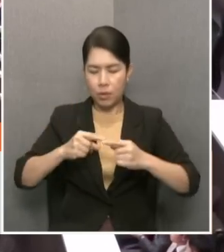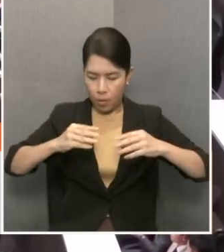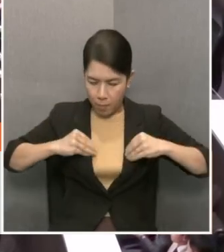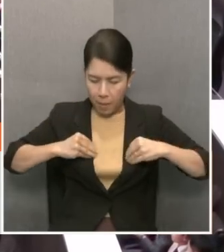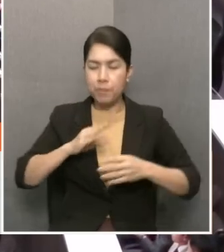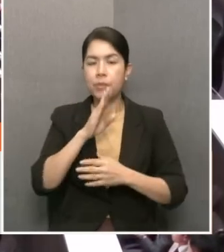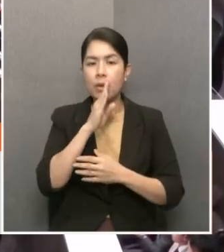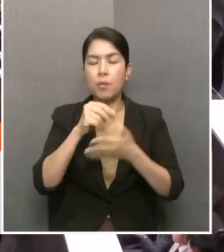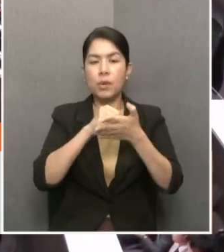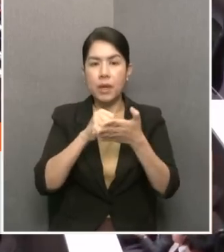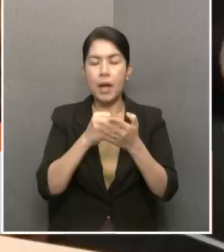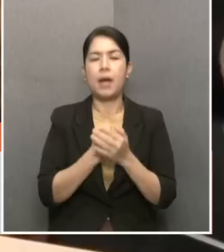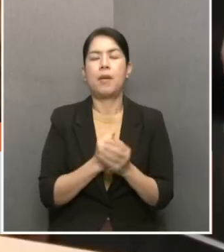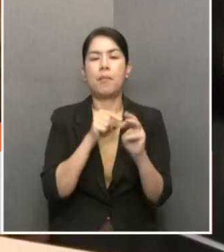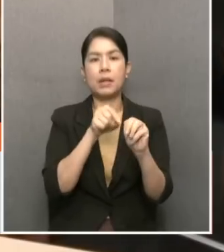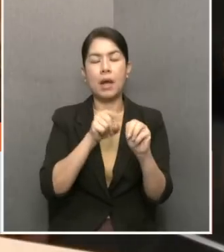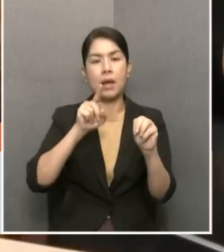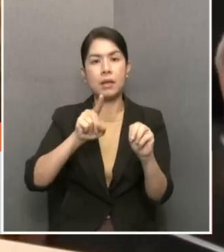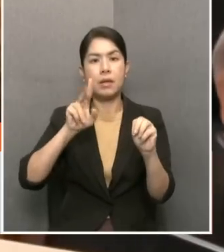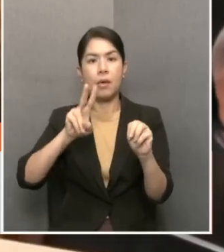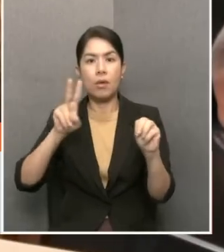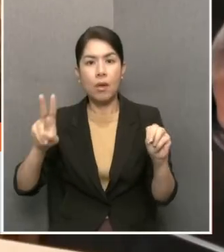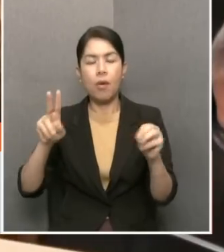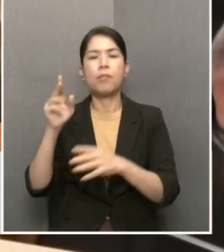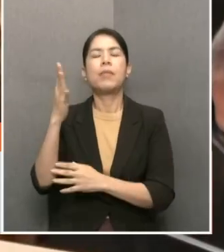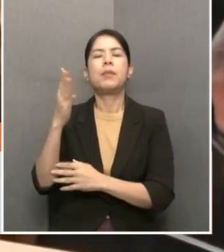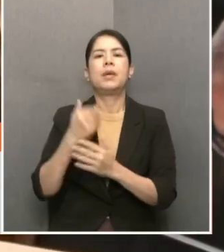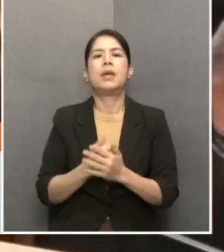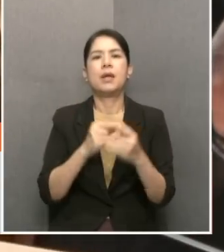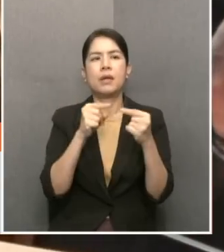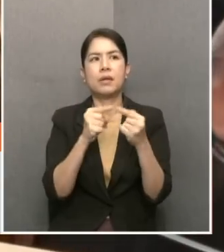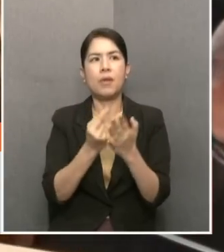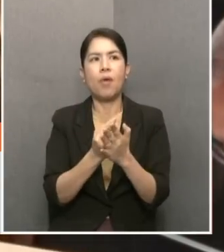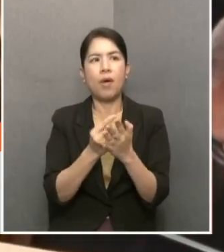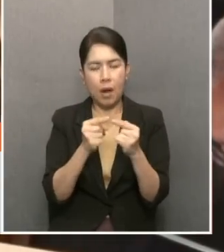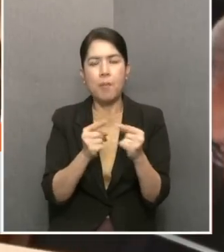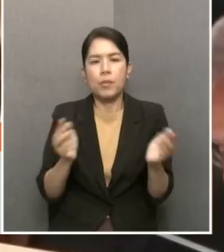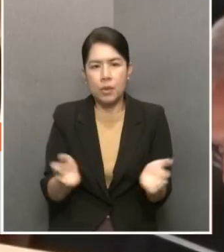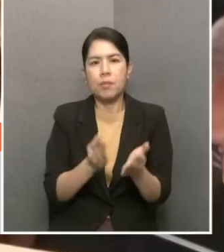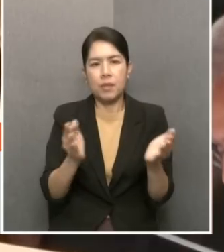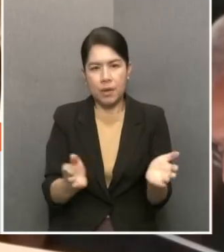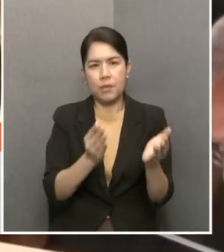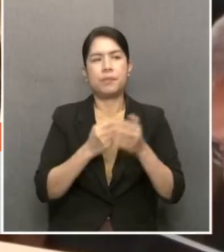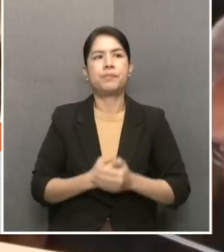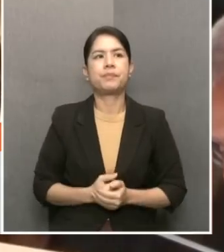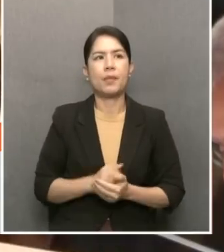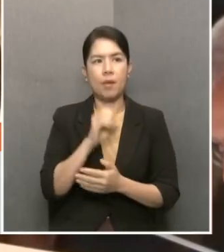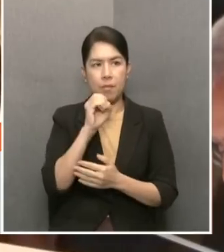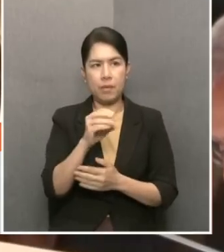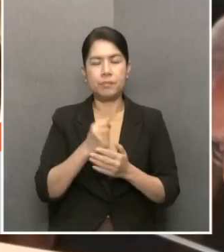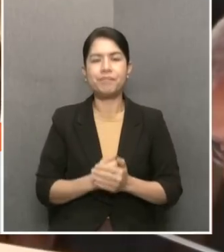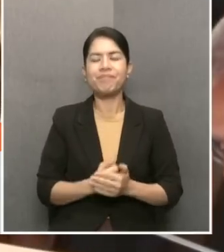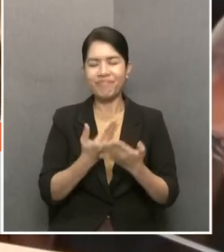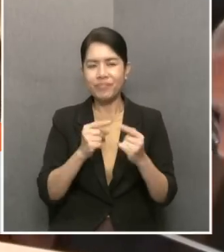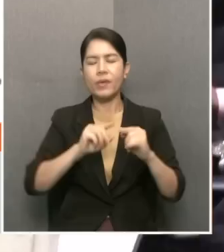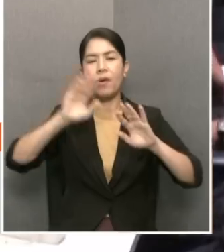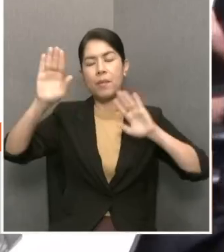พรรคไหนรวมเสียงข้างมากได้เนี่ยสวยินดีสนับสนุนครับพร้อมกับมองว่าฤกษ์ที่ดีที่สุดนะครับสำหรับการโหวต